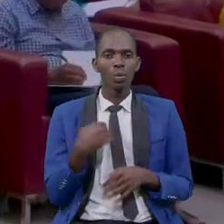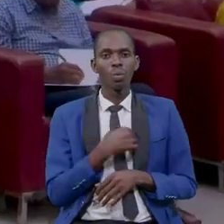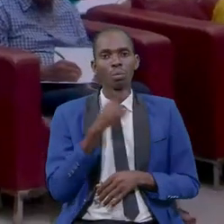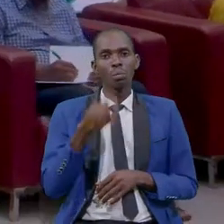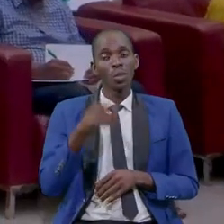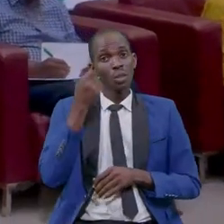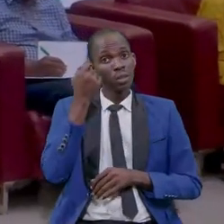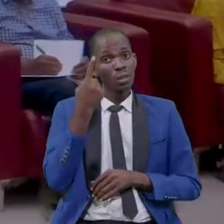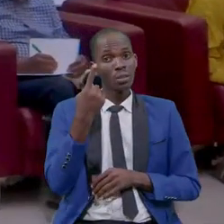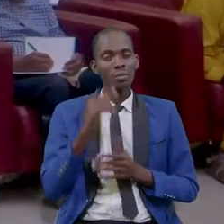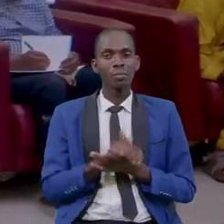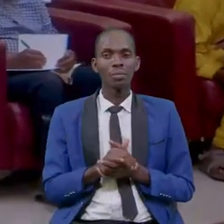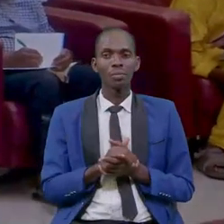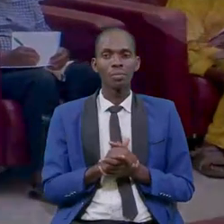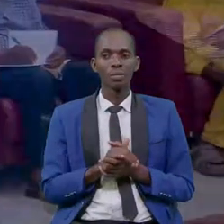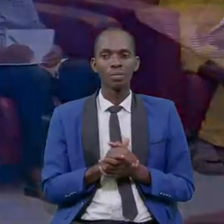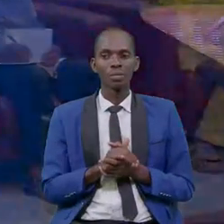Mais nous devons comprendre.